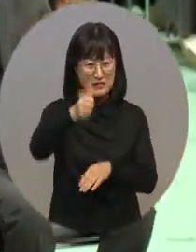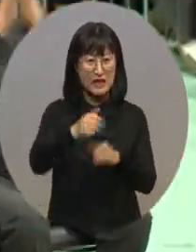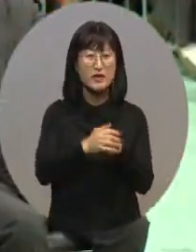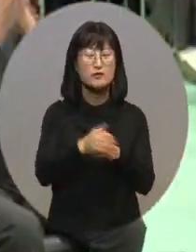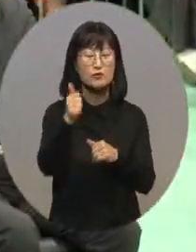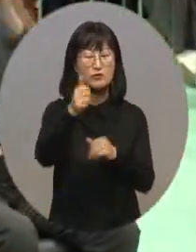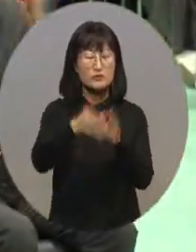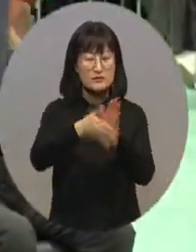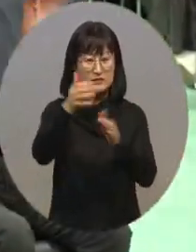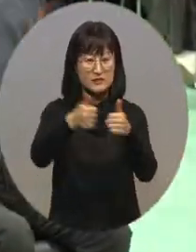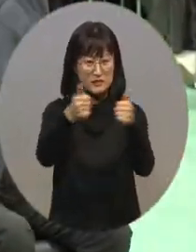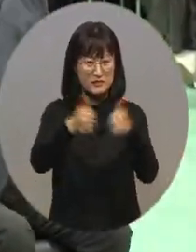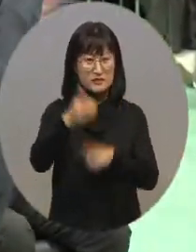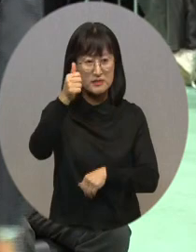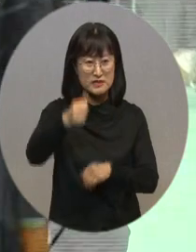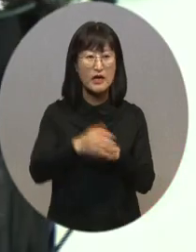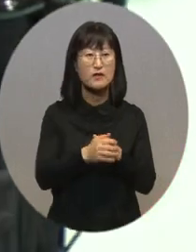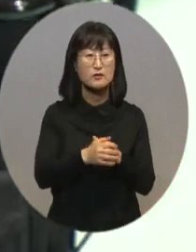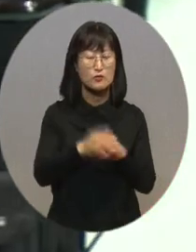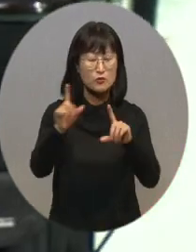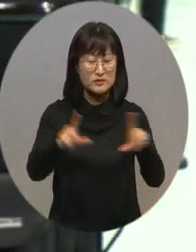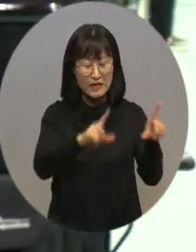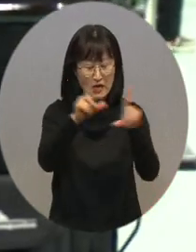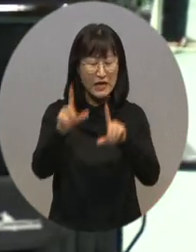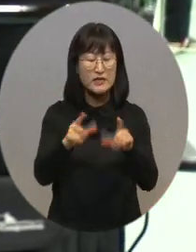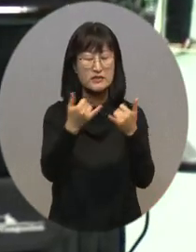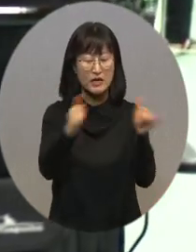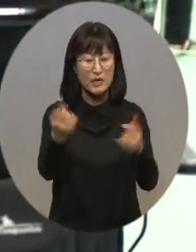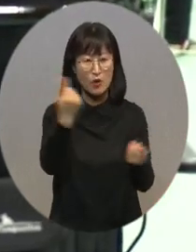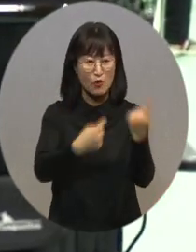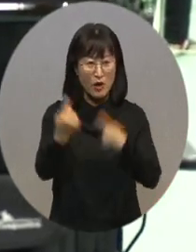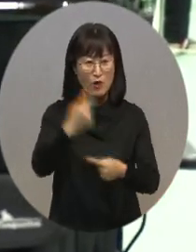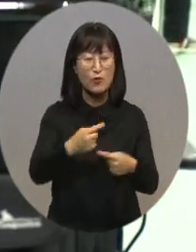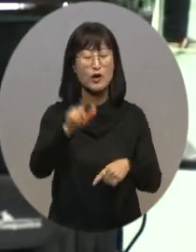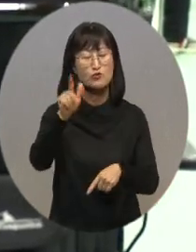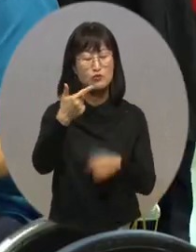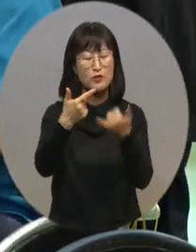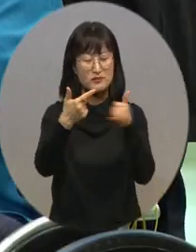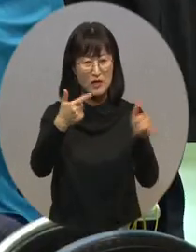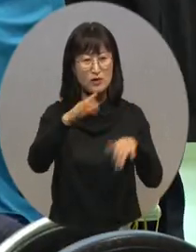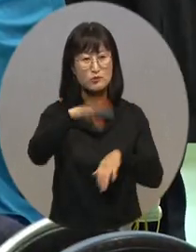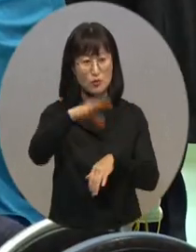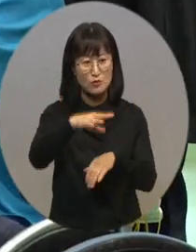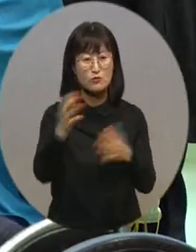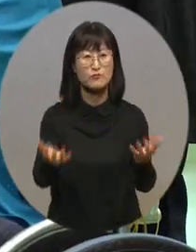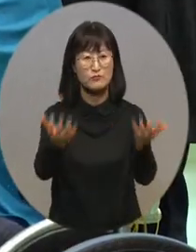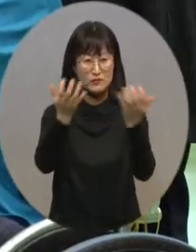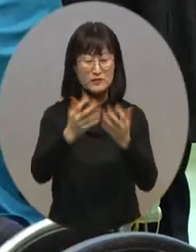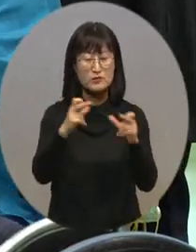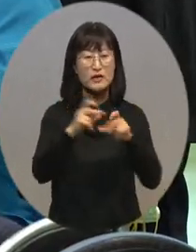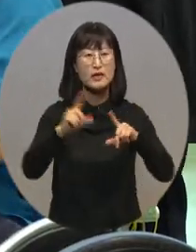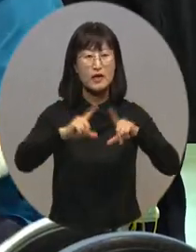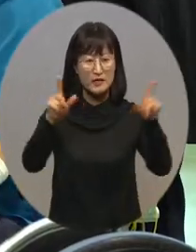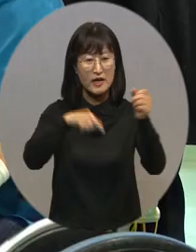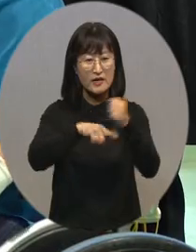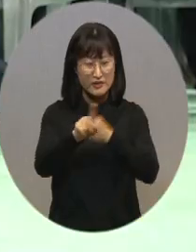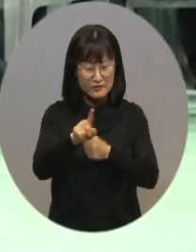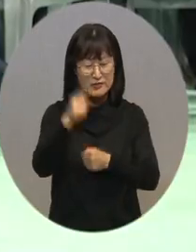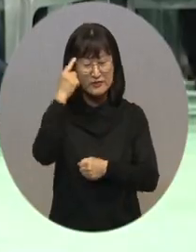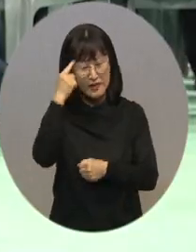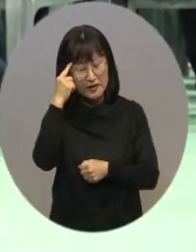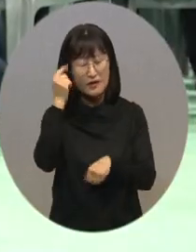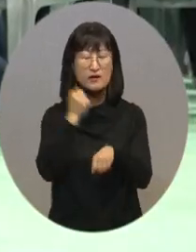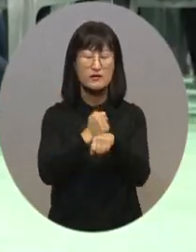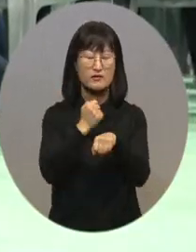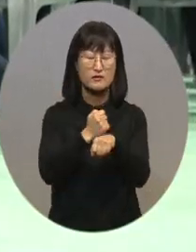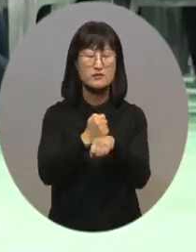의장과 전주시 거주 장애인 및 가족 등 600여 명의 내외빈이 함께 참여해 장애인의 날의 의미를 되새기는 뜻깊은 시간이